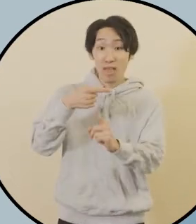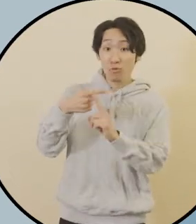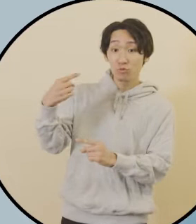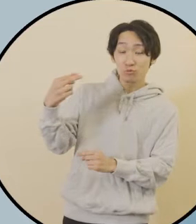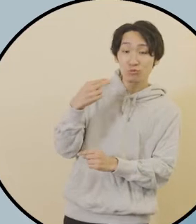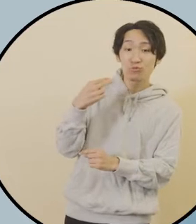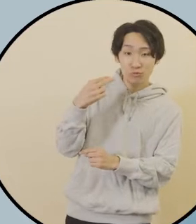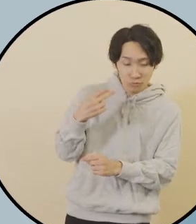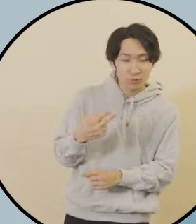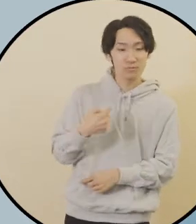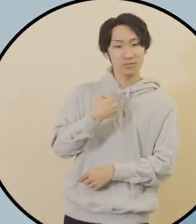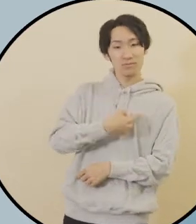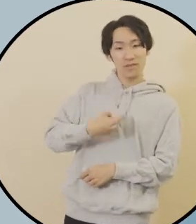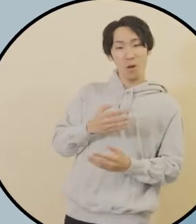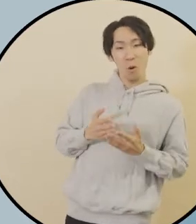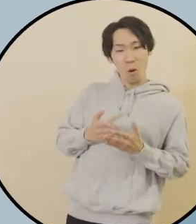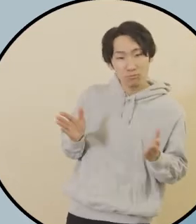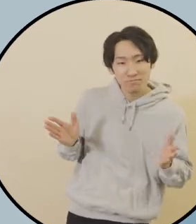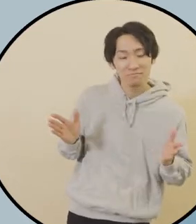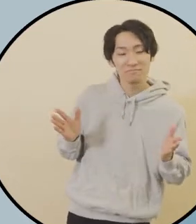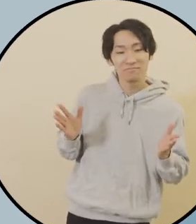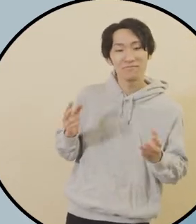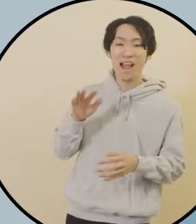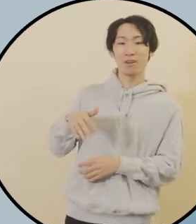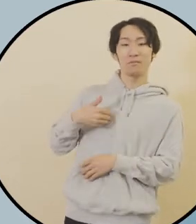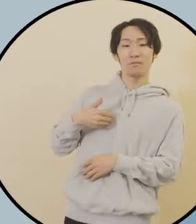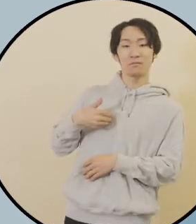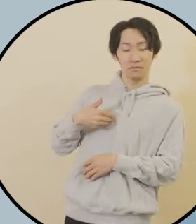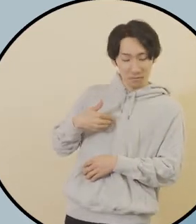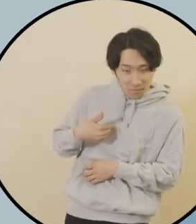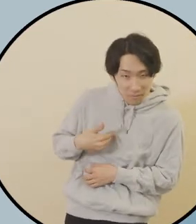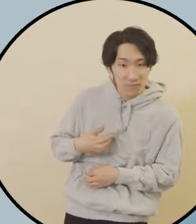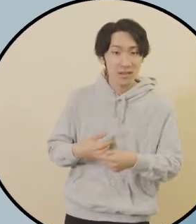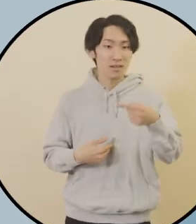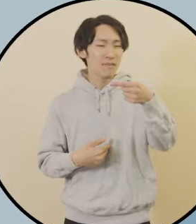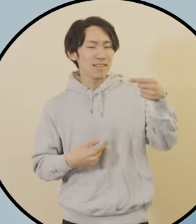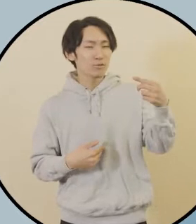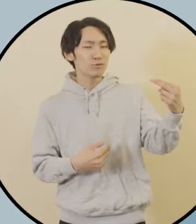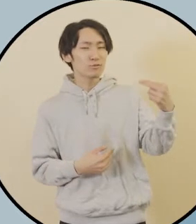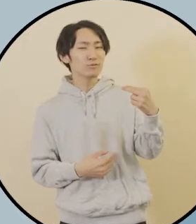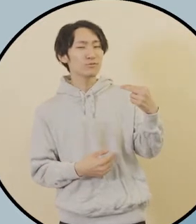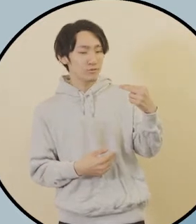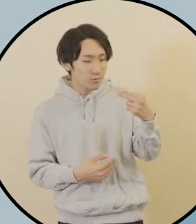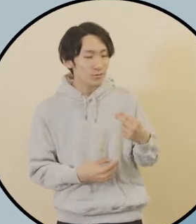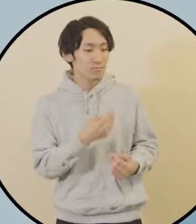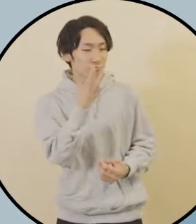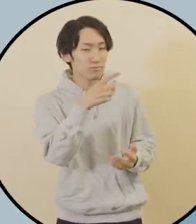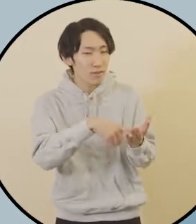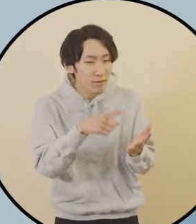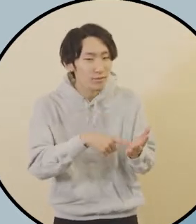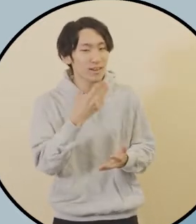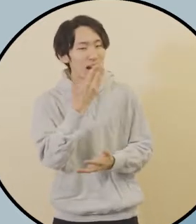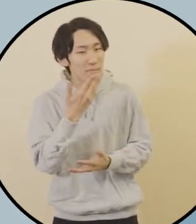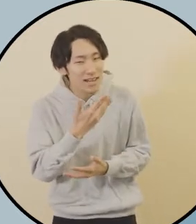分かってるけど宇治日にしてないよーみたいなをまあいい意味で言ったら変えようとみられるかもしれないですけどまぁちょっと